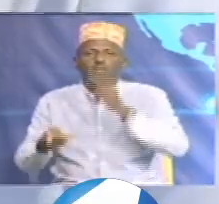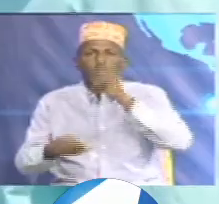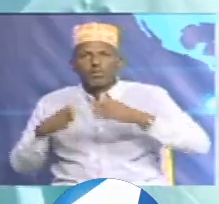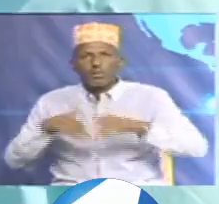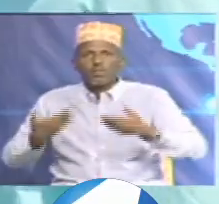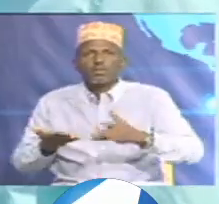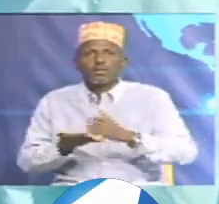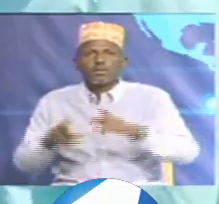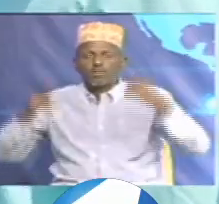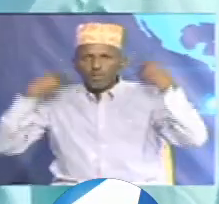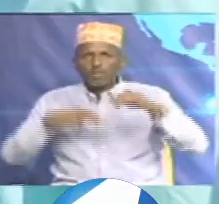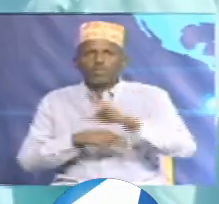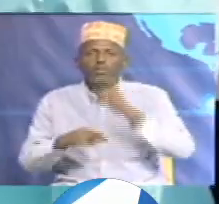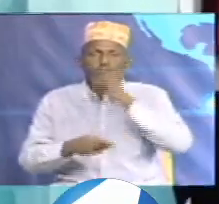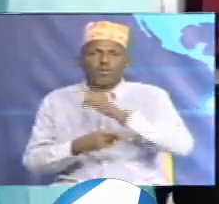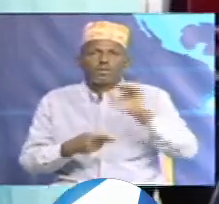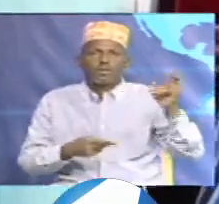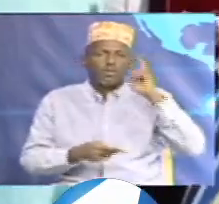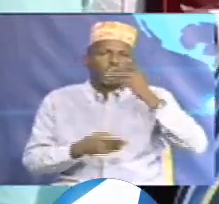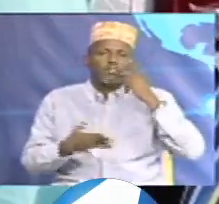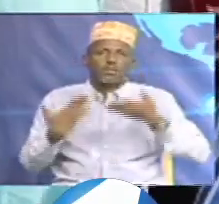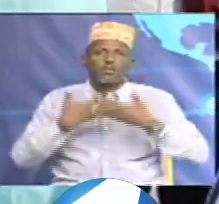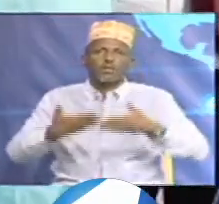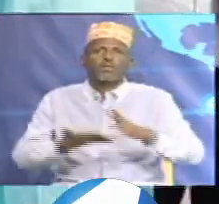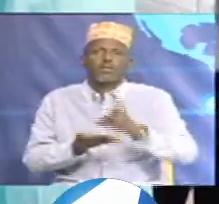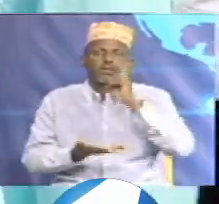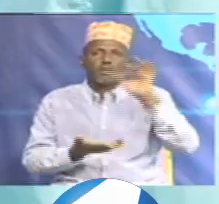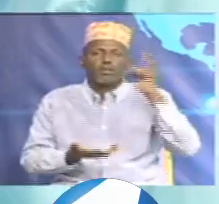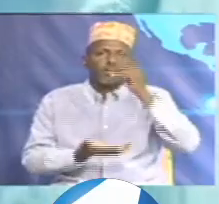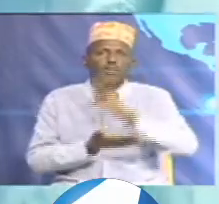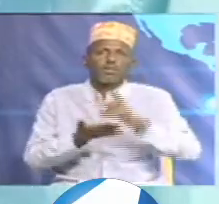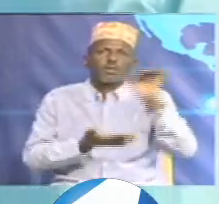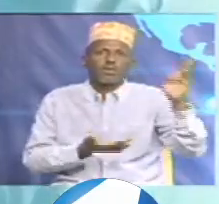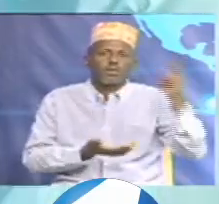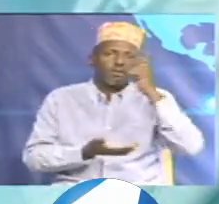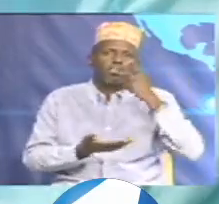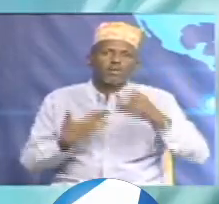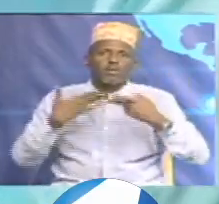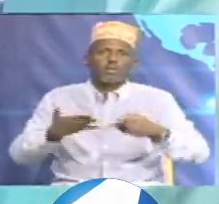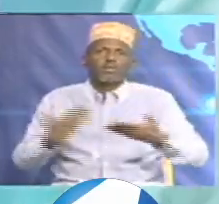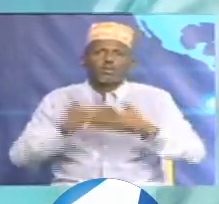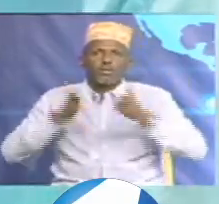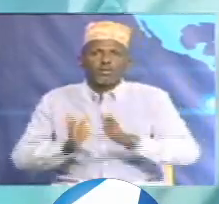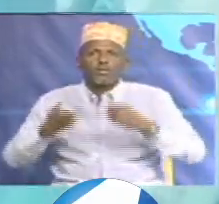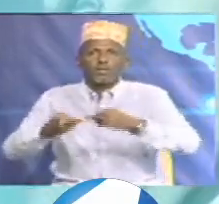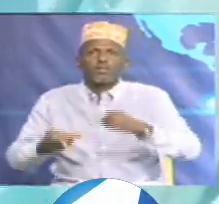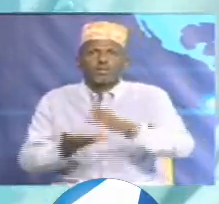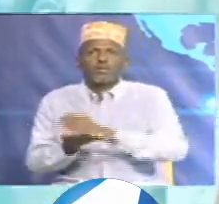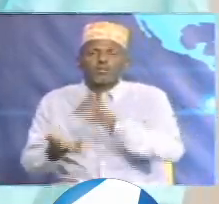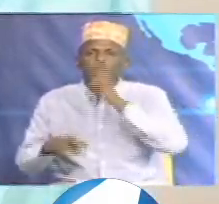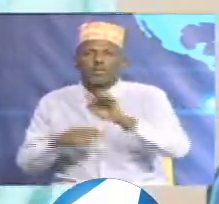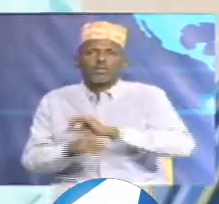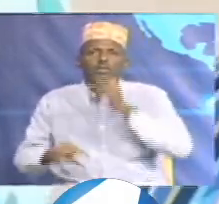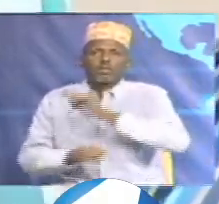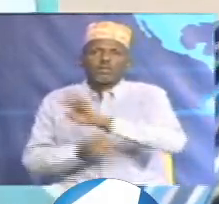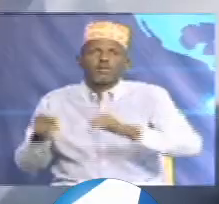tels que les médaillés internationaux Ahmed Salah, Rabl Jama et Abdillah Chelmaki, qui se sont donc battus pour faire